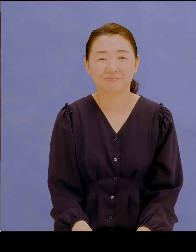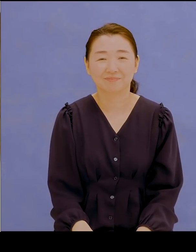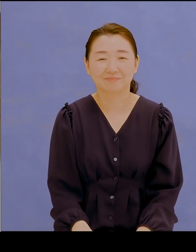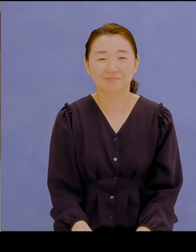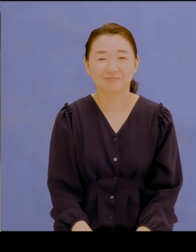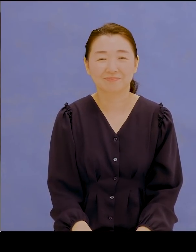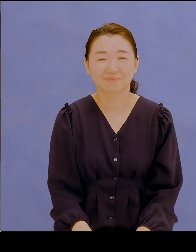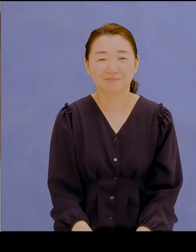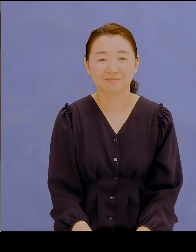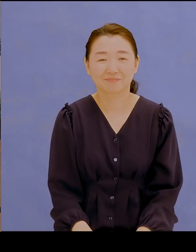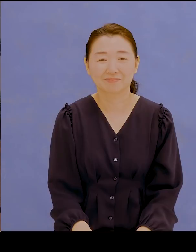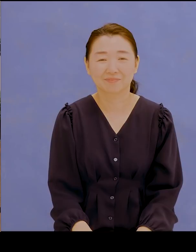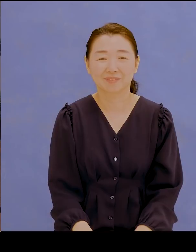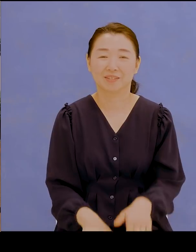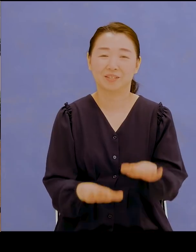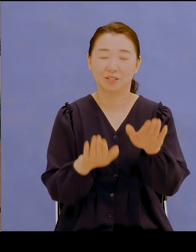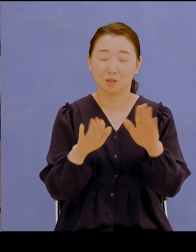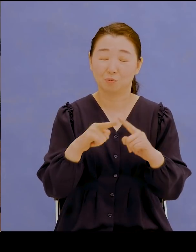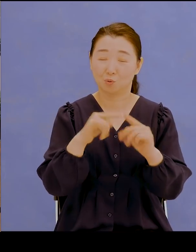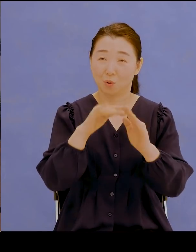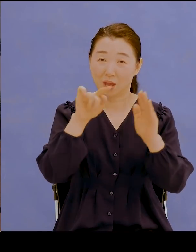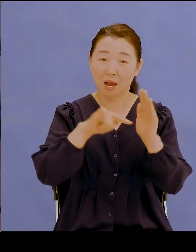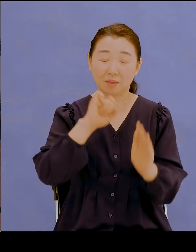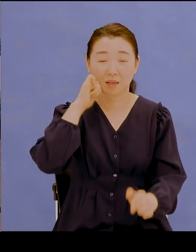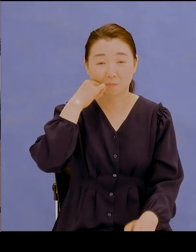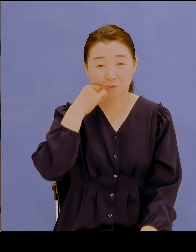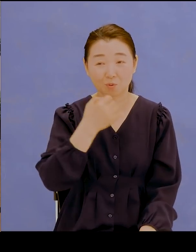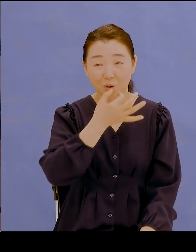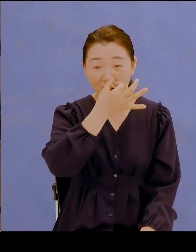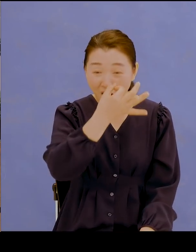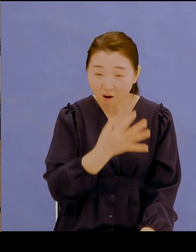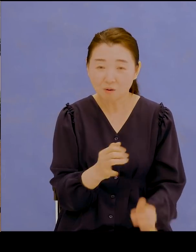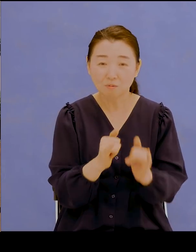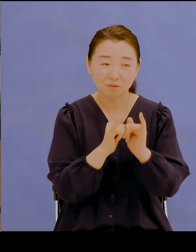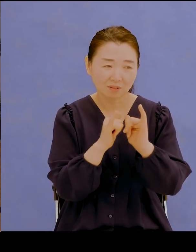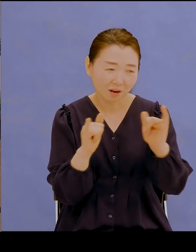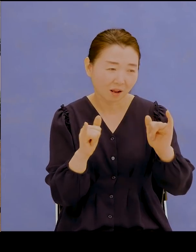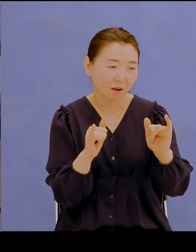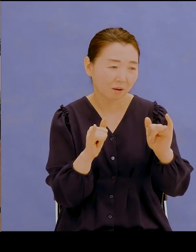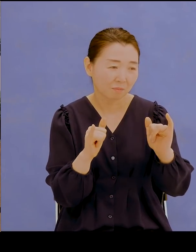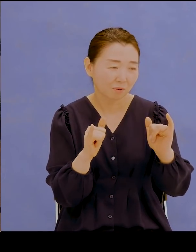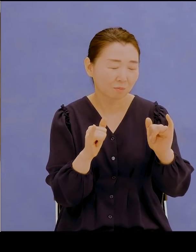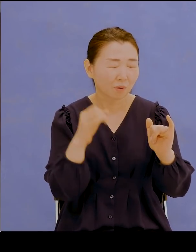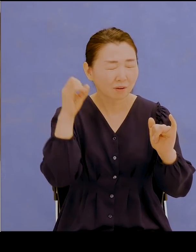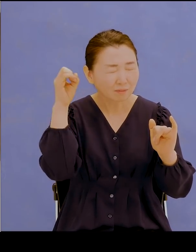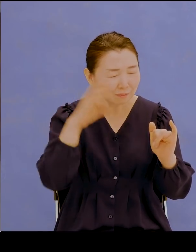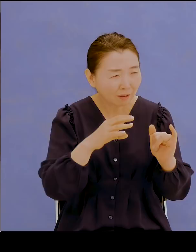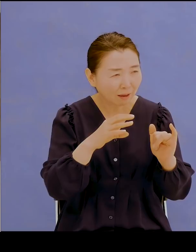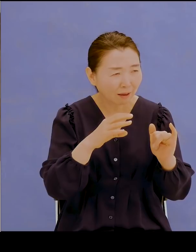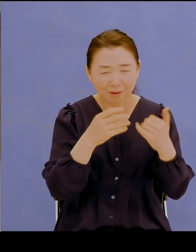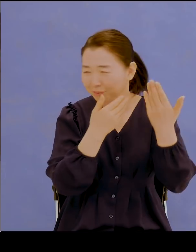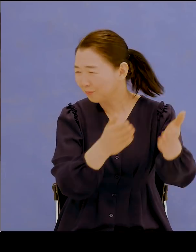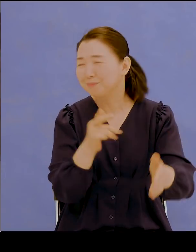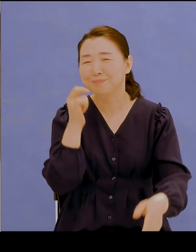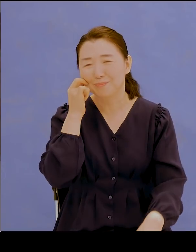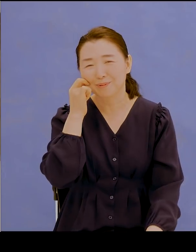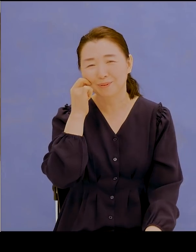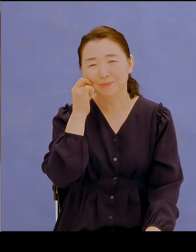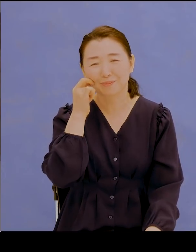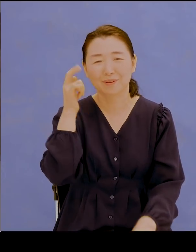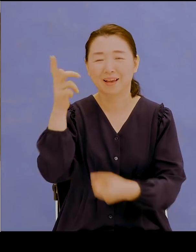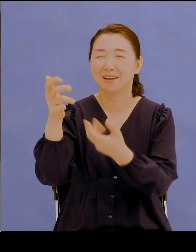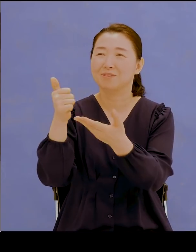근데 예. 근데 지금도 교회 안에 이렇게 힘든 분들 뭐 여러 가지 고난 가운데 있는 들 보면 그냥 못 지나가시죠. 그러니까 하나님이